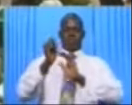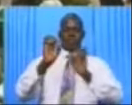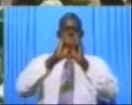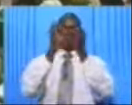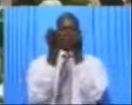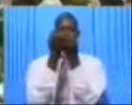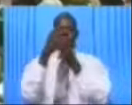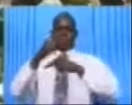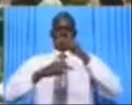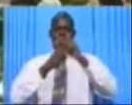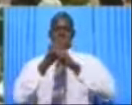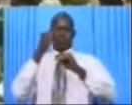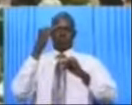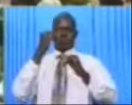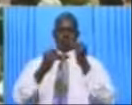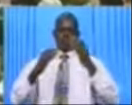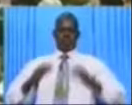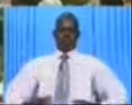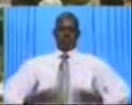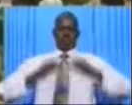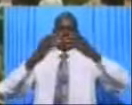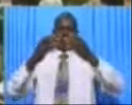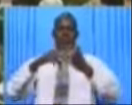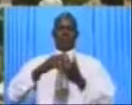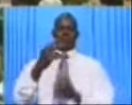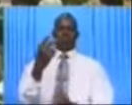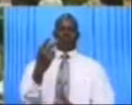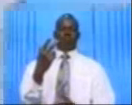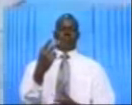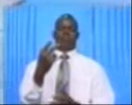étalons à la finale de la CAN 2013.